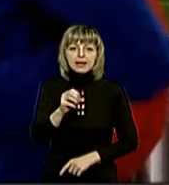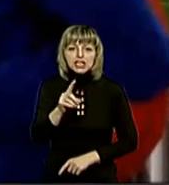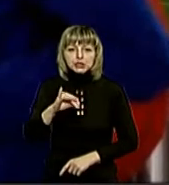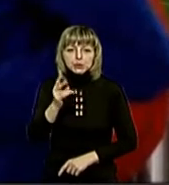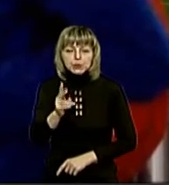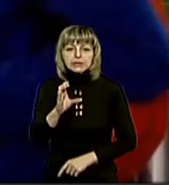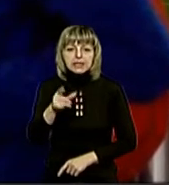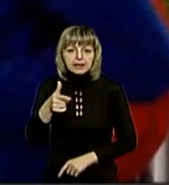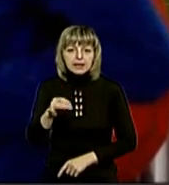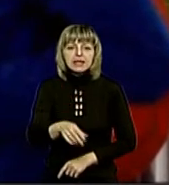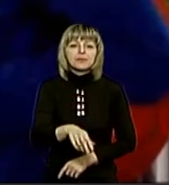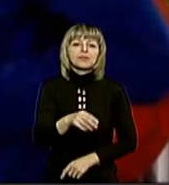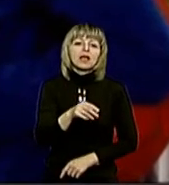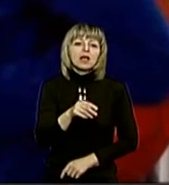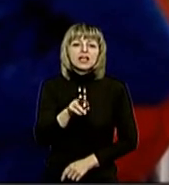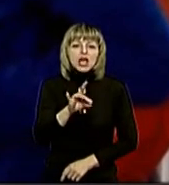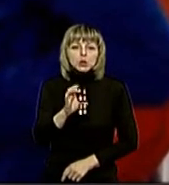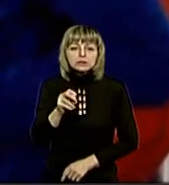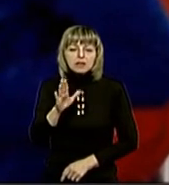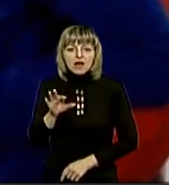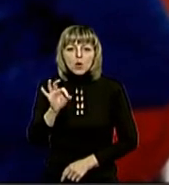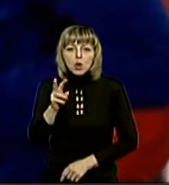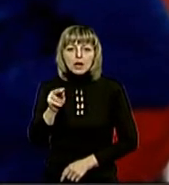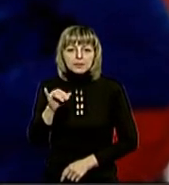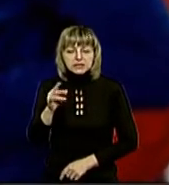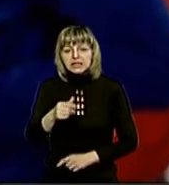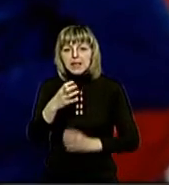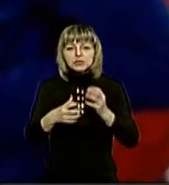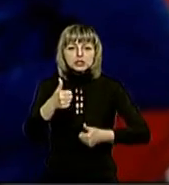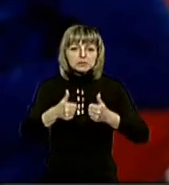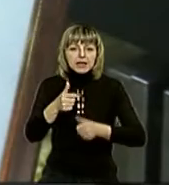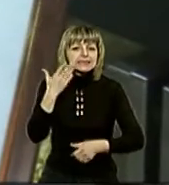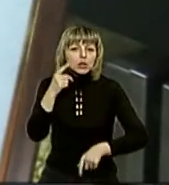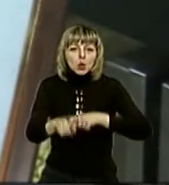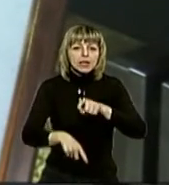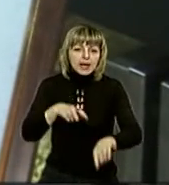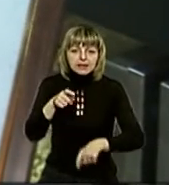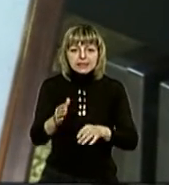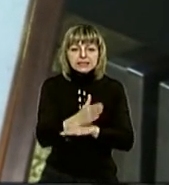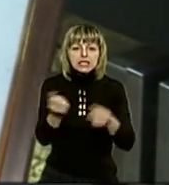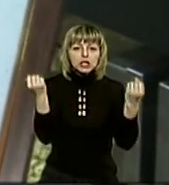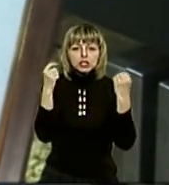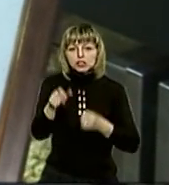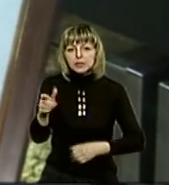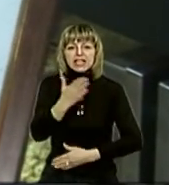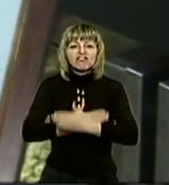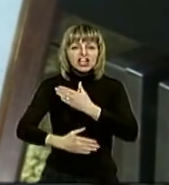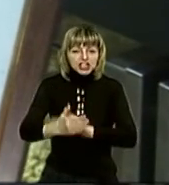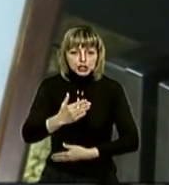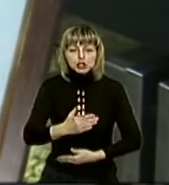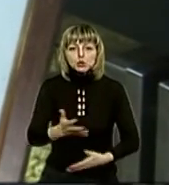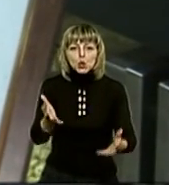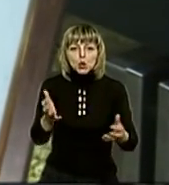Сергій. Ярослав Окапінський – завдалі старти на міжнародних змаганнях з легкої атлетики серед спортсменів з